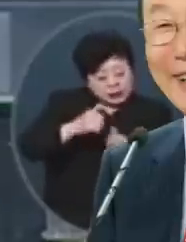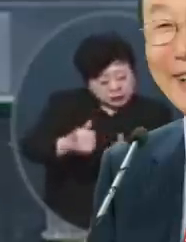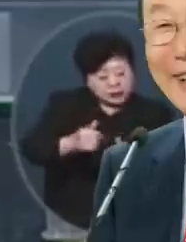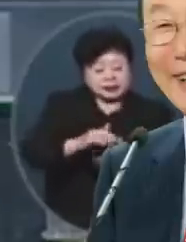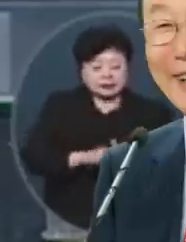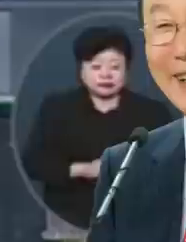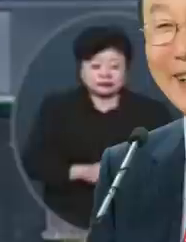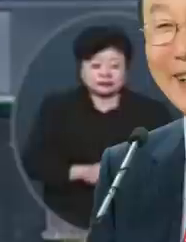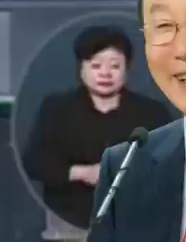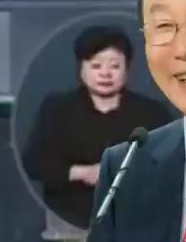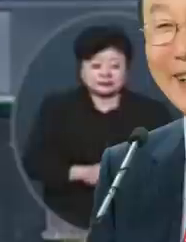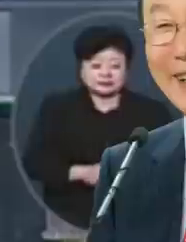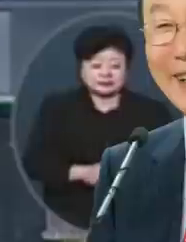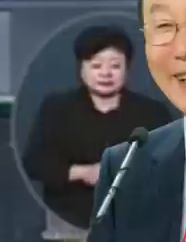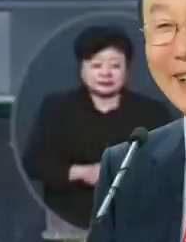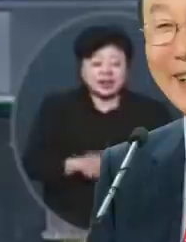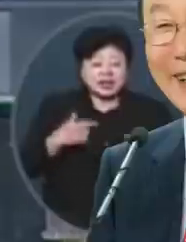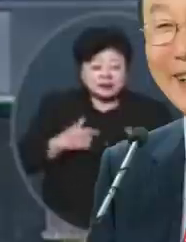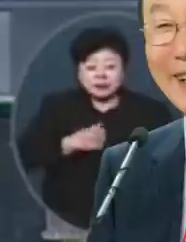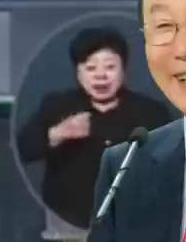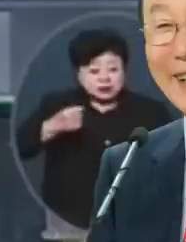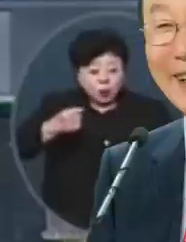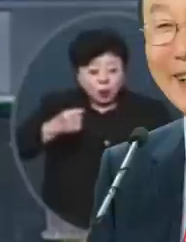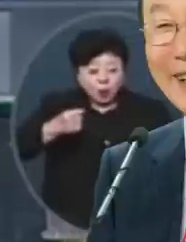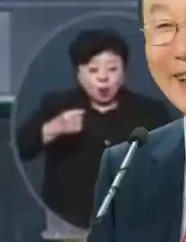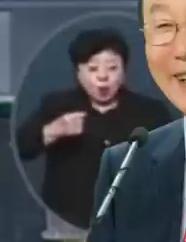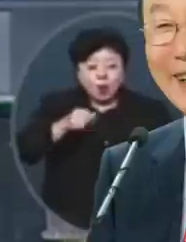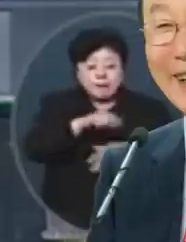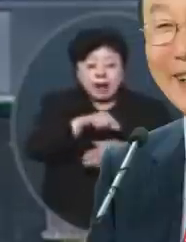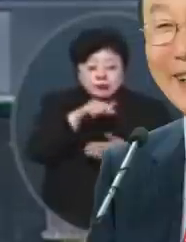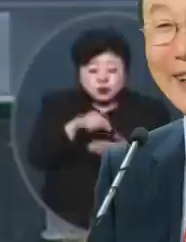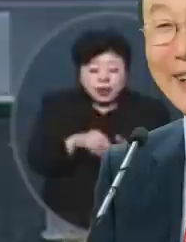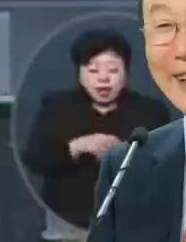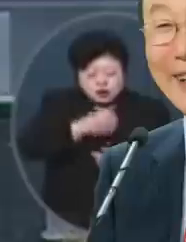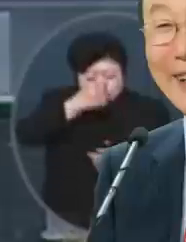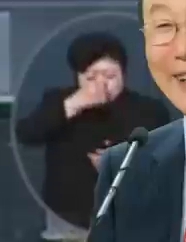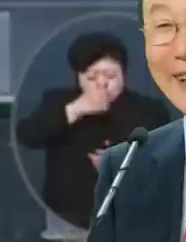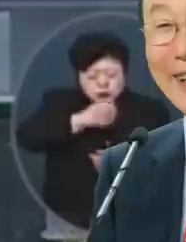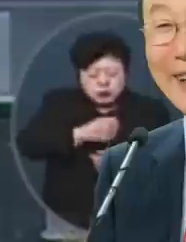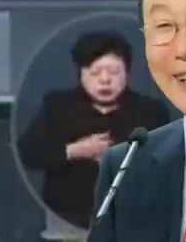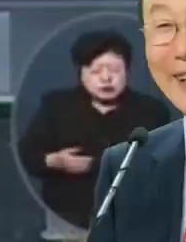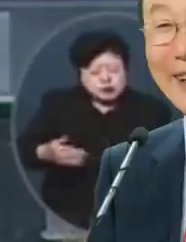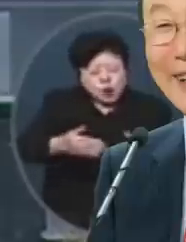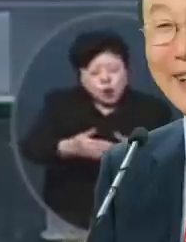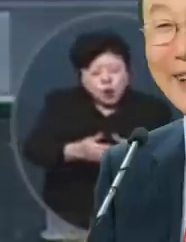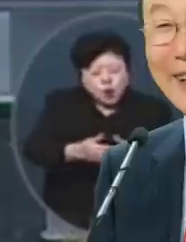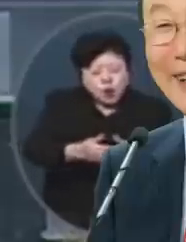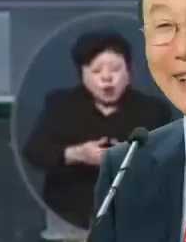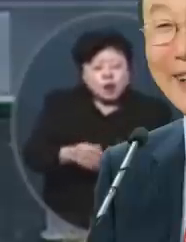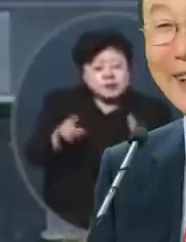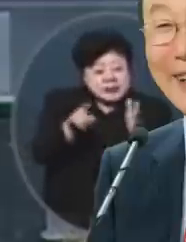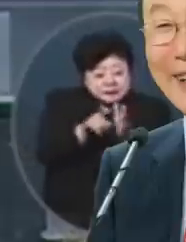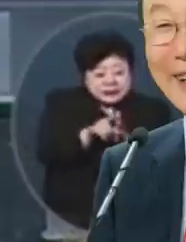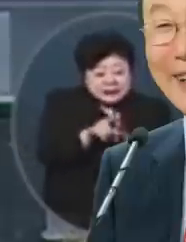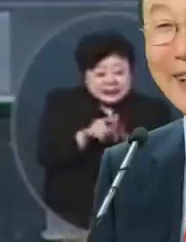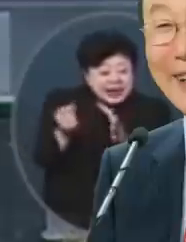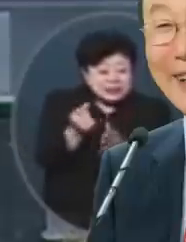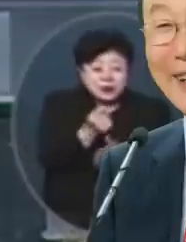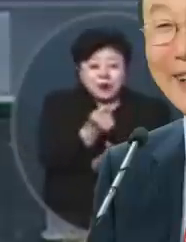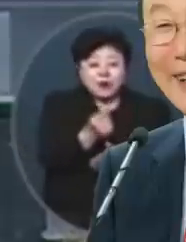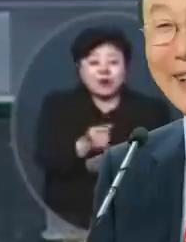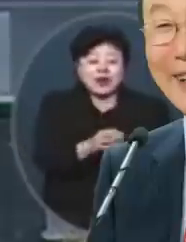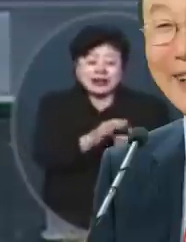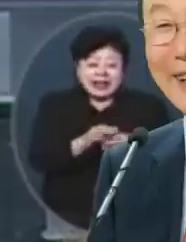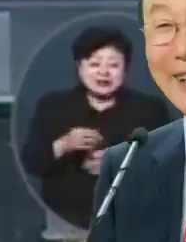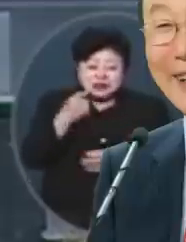것입니다. 기쁨을 가지고 마음속에 꿈을 품고 믿음을 가지고